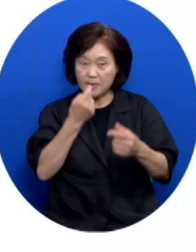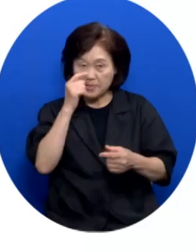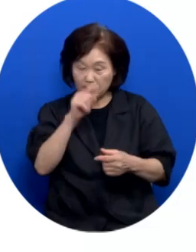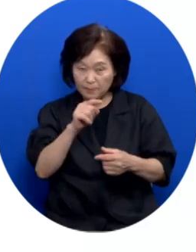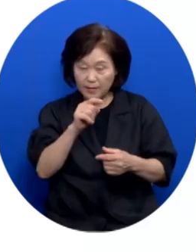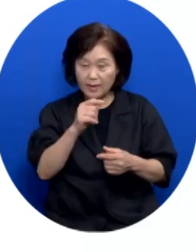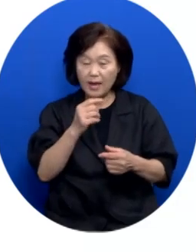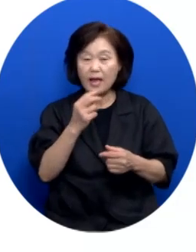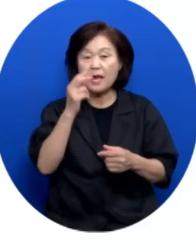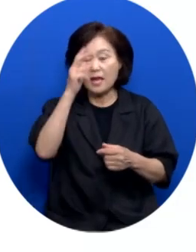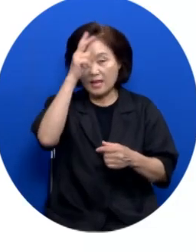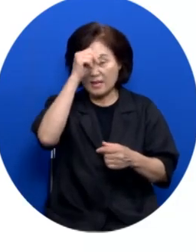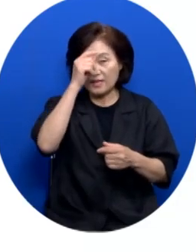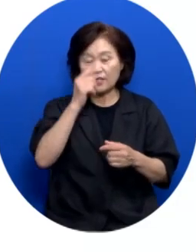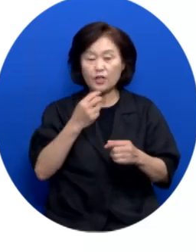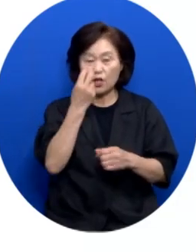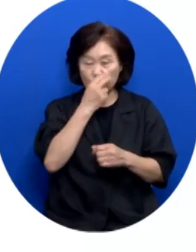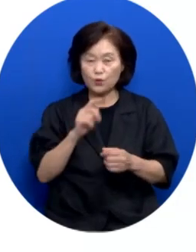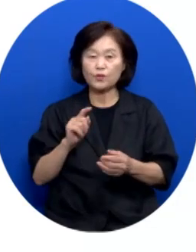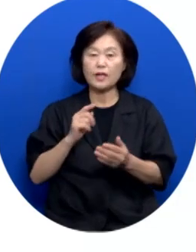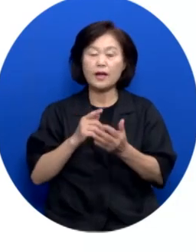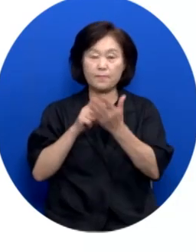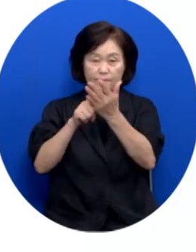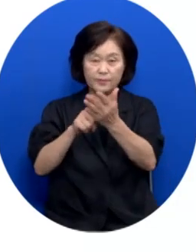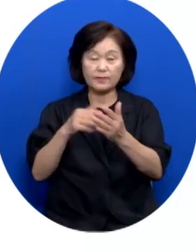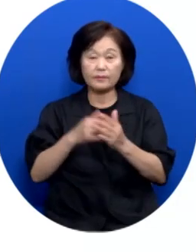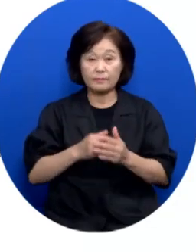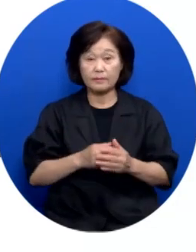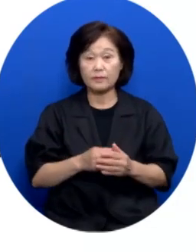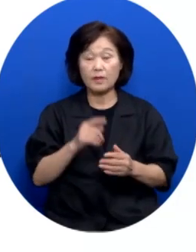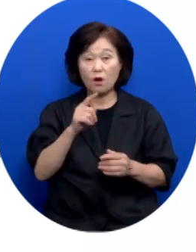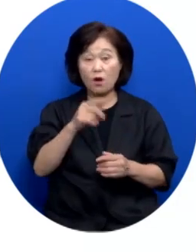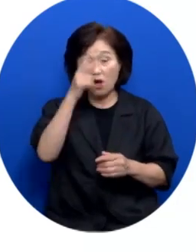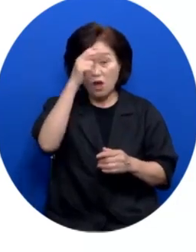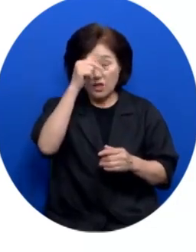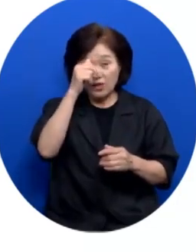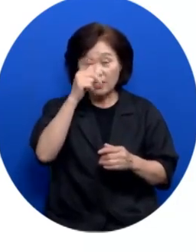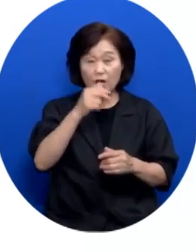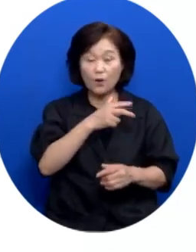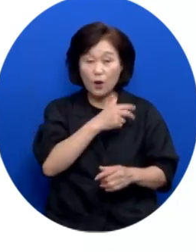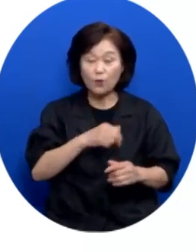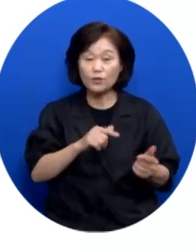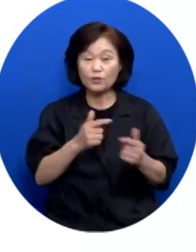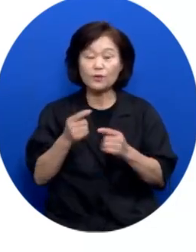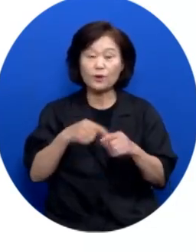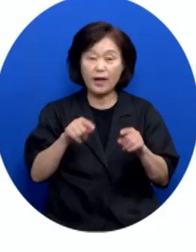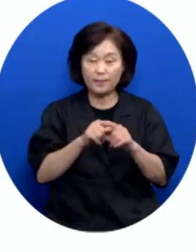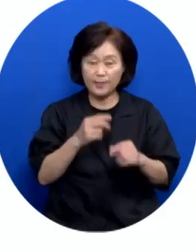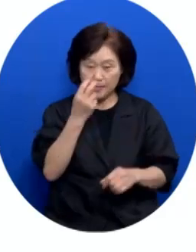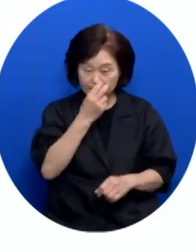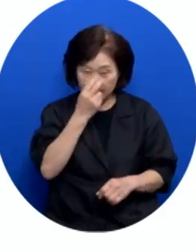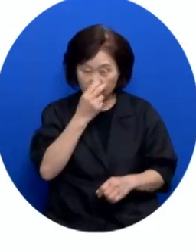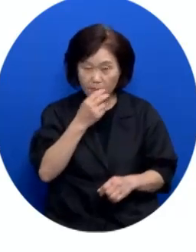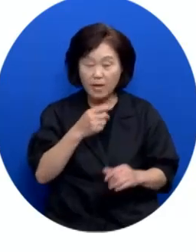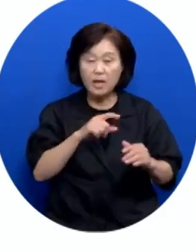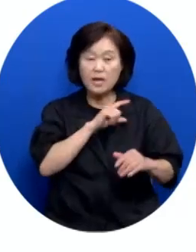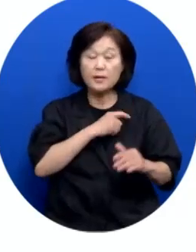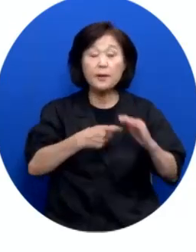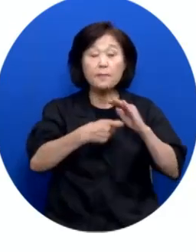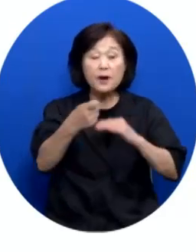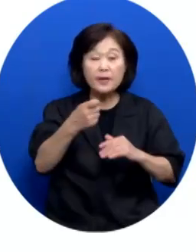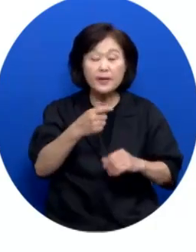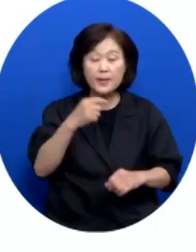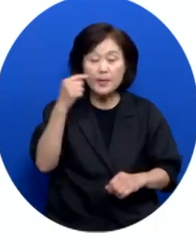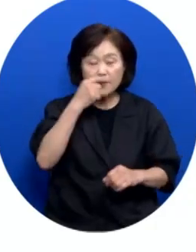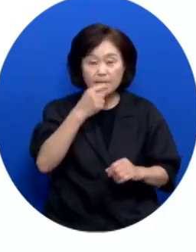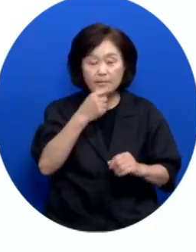수사를 의뢰했다고 밝혔습니다. 식약처는 경찰청 지자체와 함께 지속적으로 점검해 명의 도용 사례를 철저히